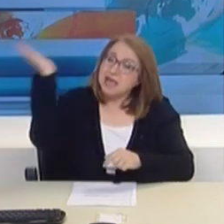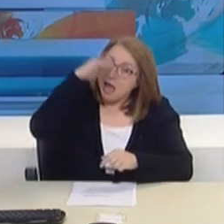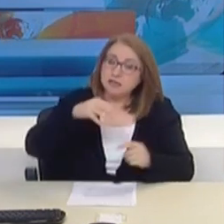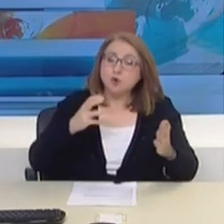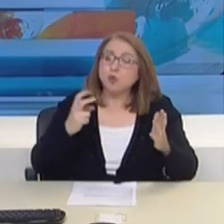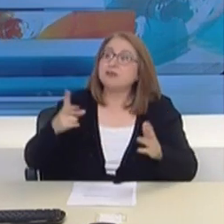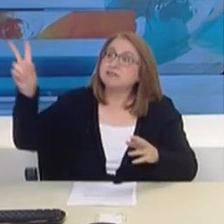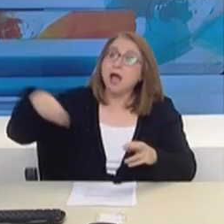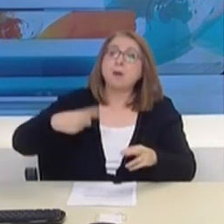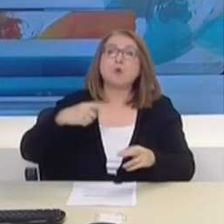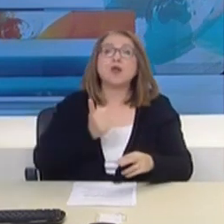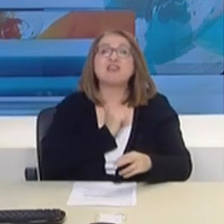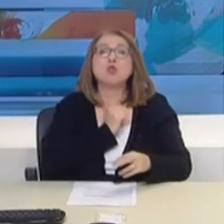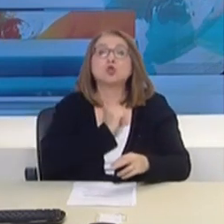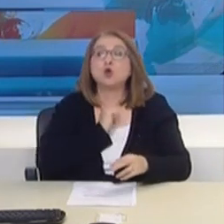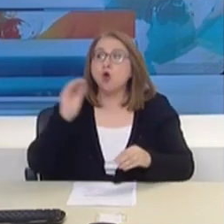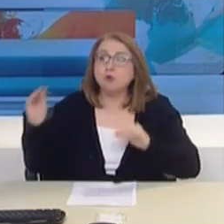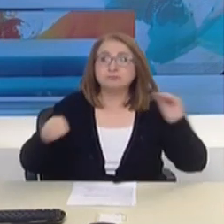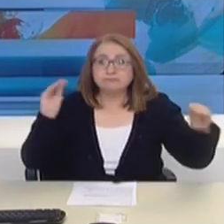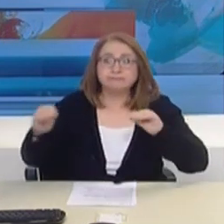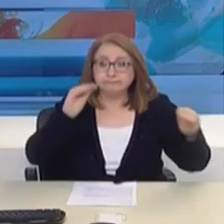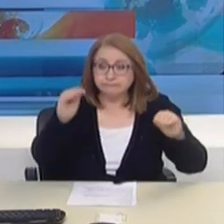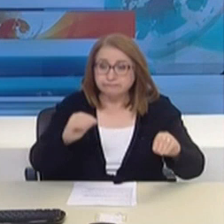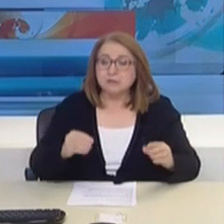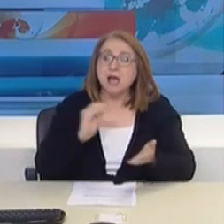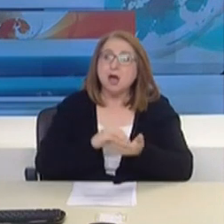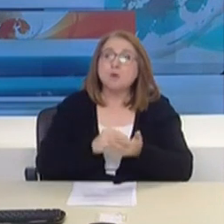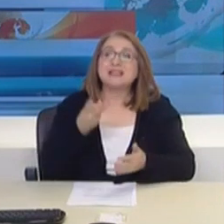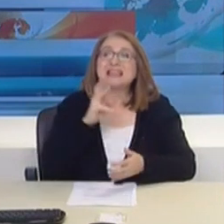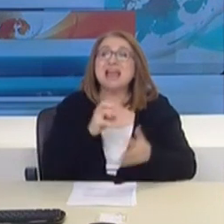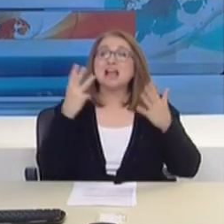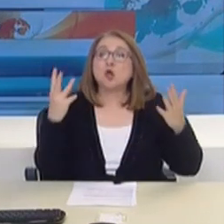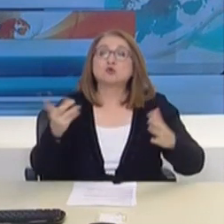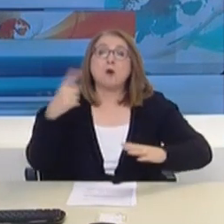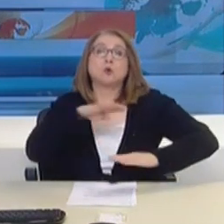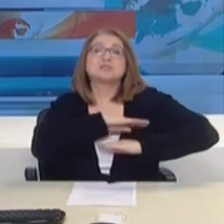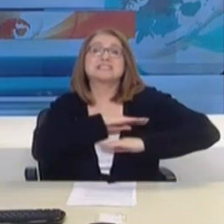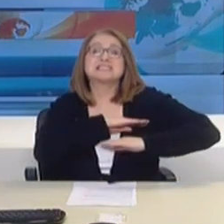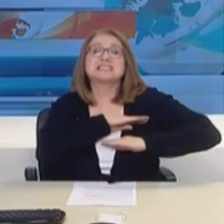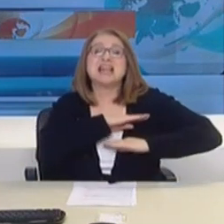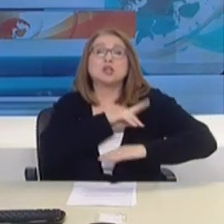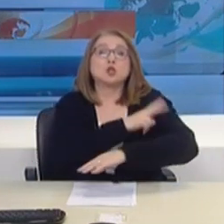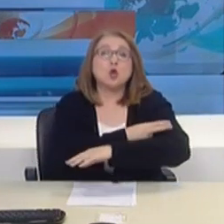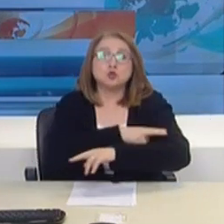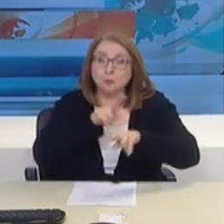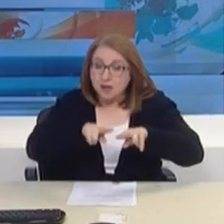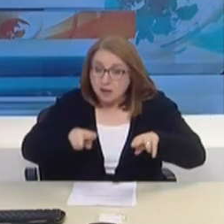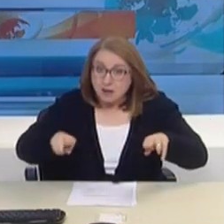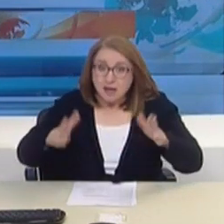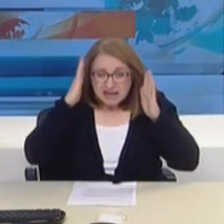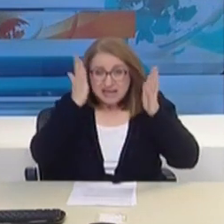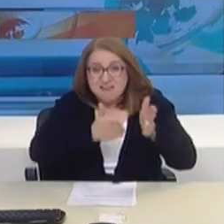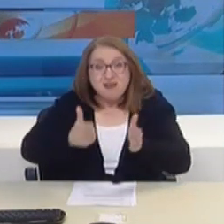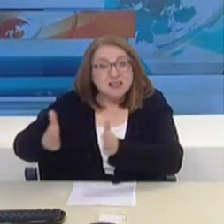τομέα. Έχουμε ακόμα προσθέσει στο σύστημα 38 κλίνες ΜΕΘ από τα στρατιωτικά νοσοκομεία, πάνω από αυτόν τον αριθμό,